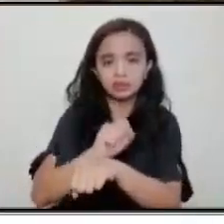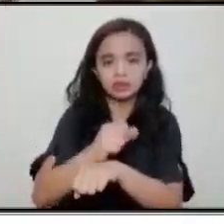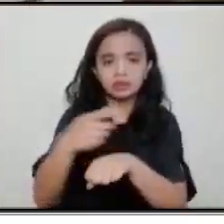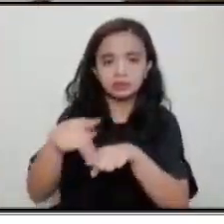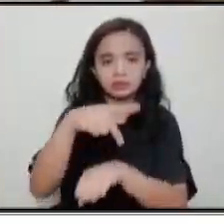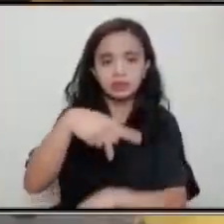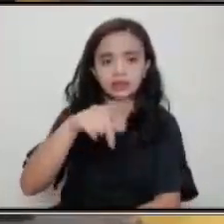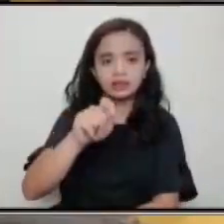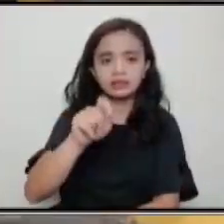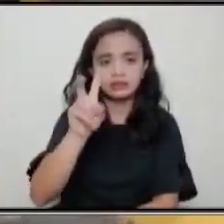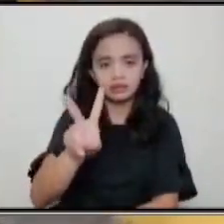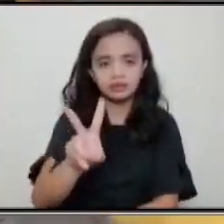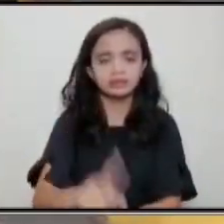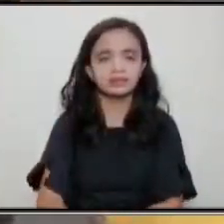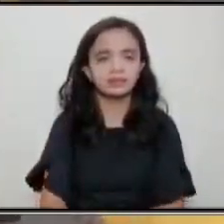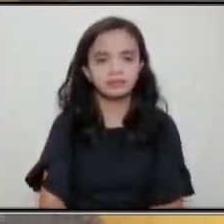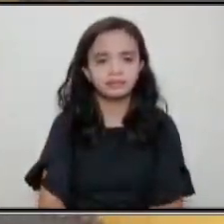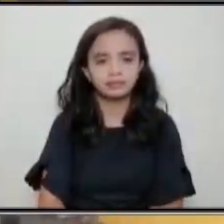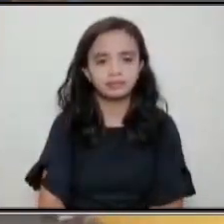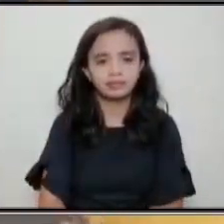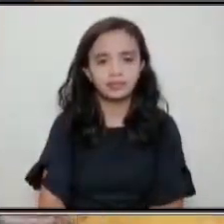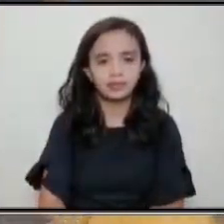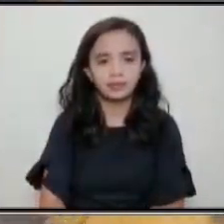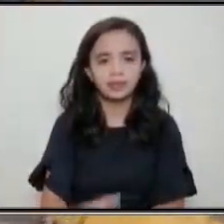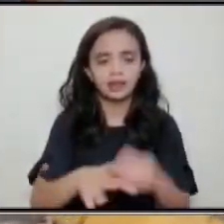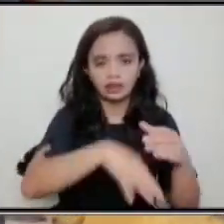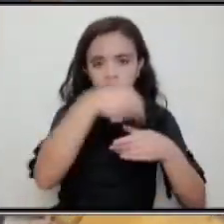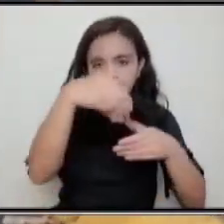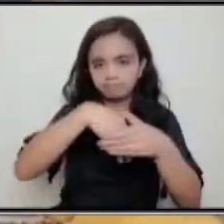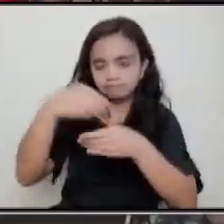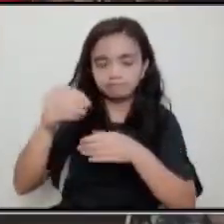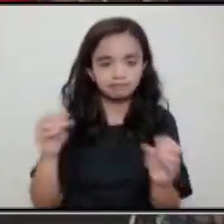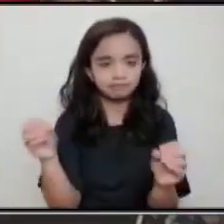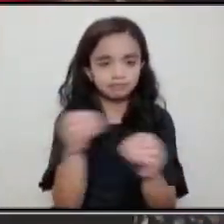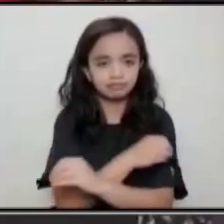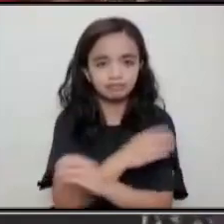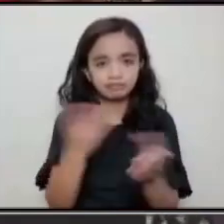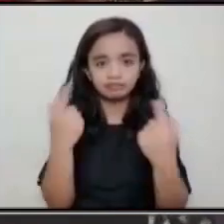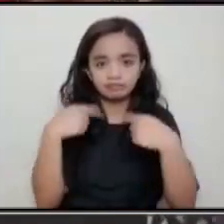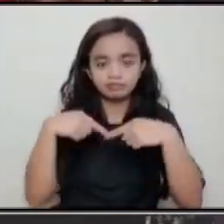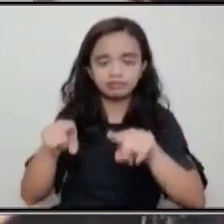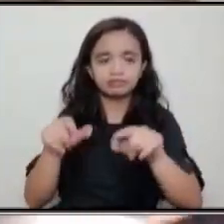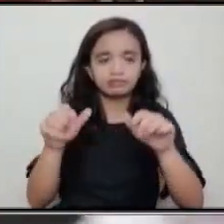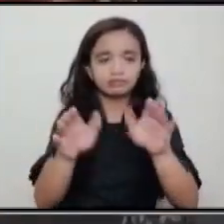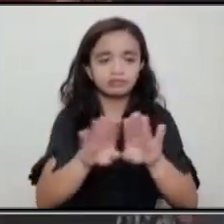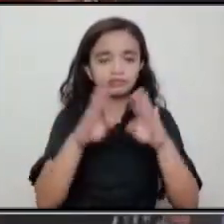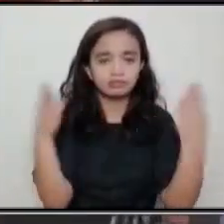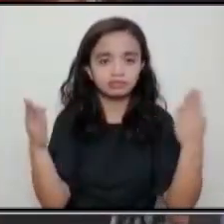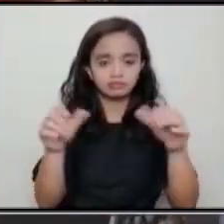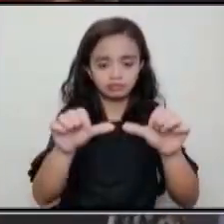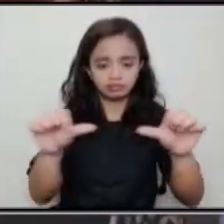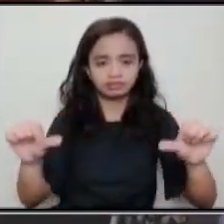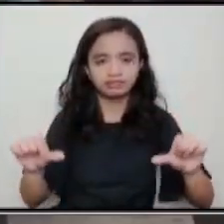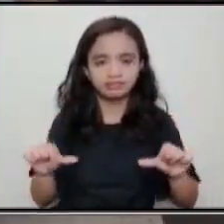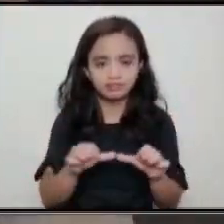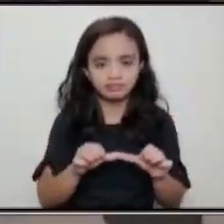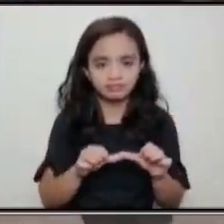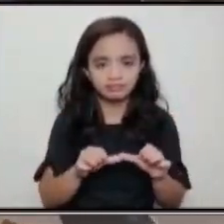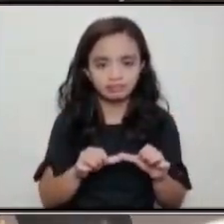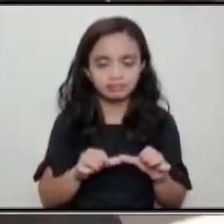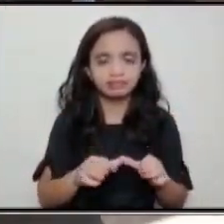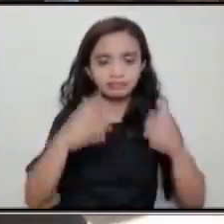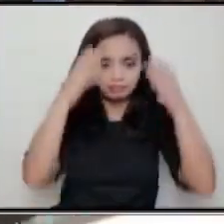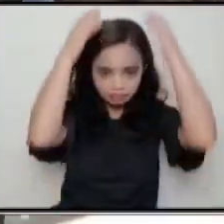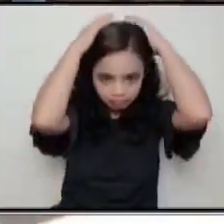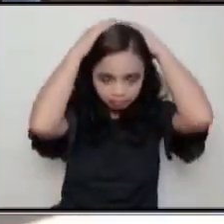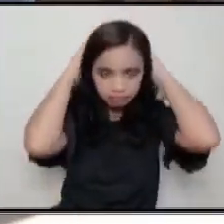o PTV. Isa-isang lumabas sa mga opisina at nagtungo sa open area ang mga empleyado habang naka-duck, cover and hold. May